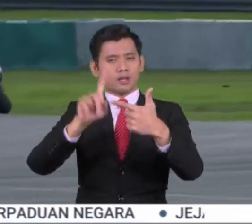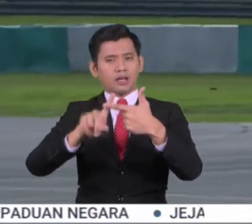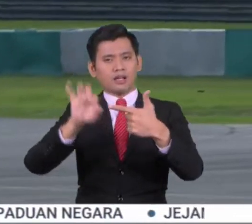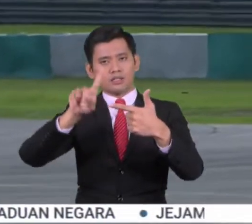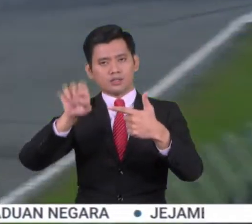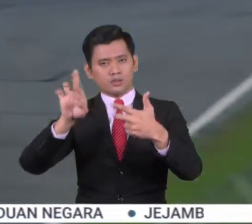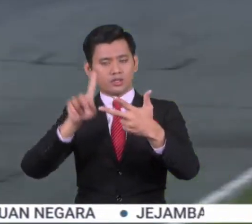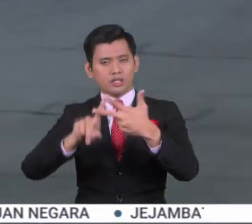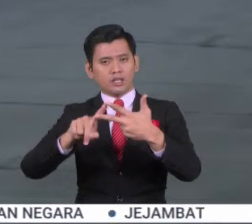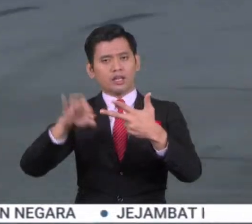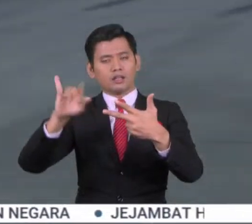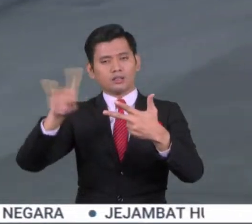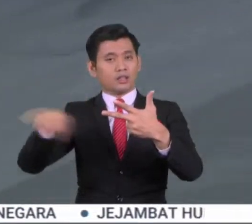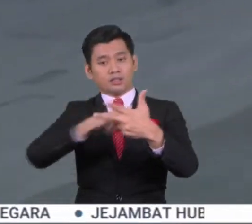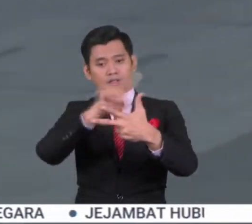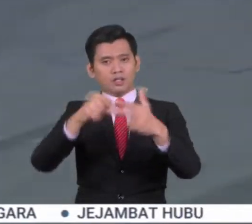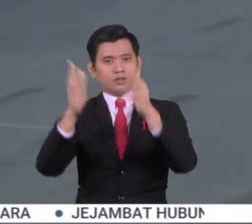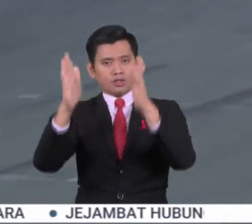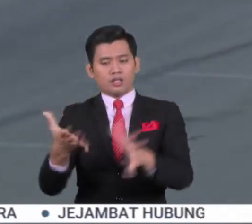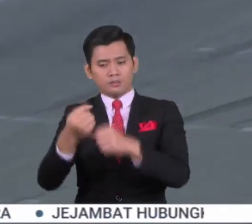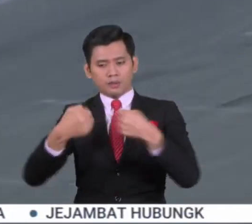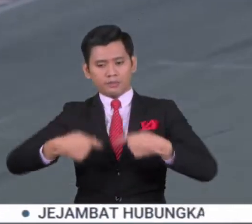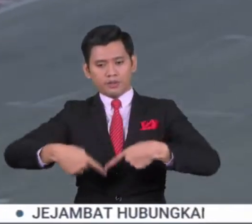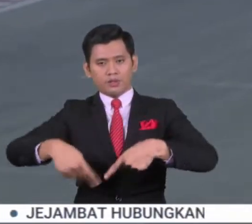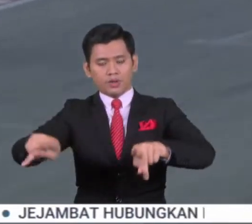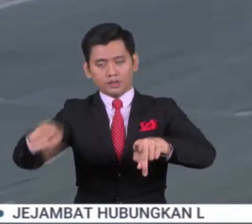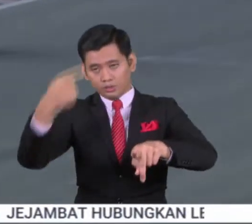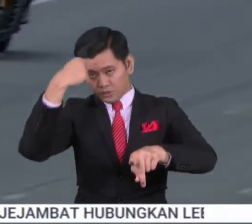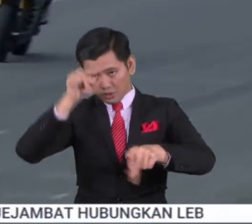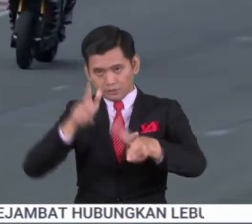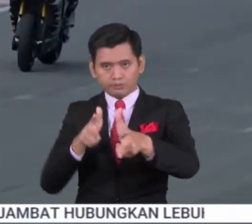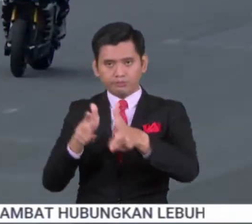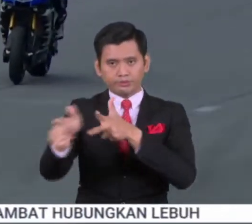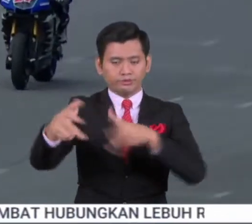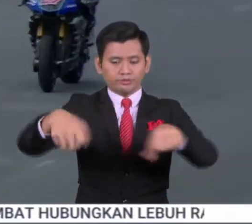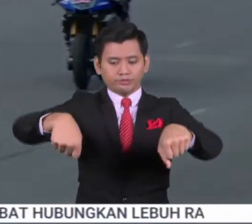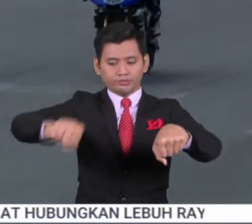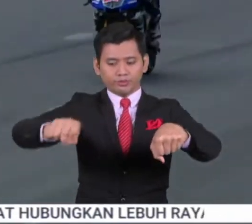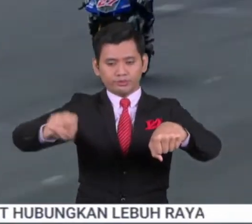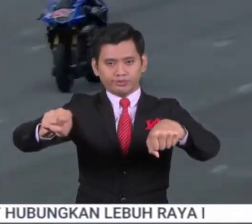mendapat peluang khas untuk beraksi di saingan jentera dua roda berprestij itu.